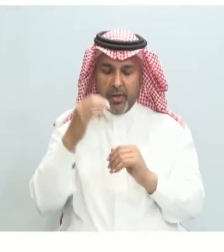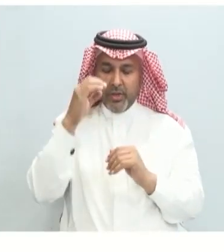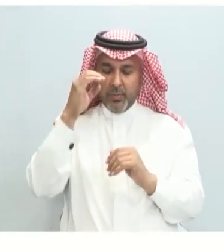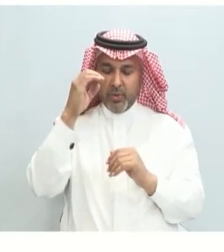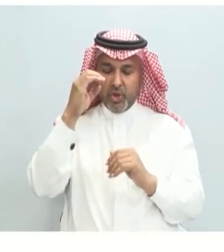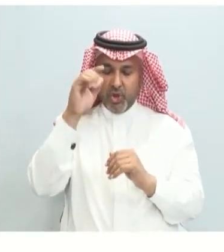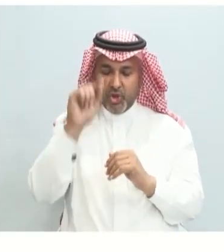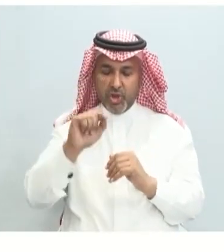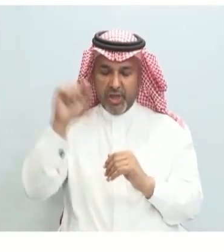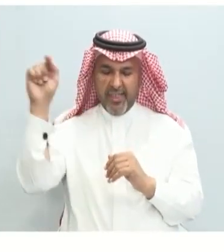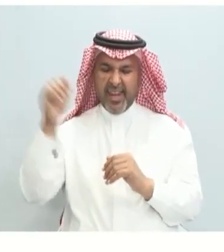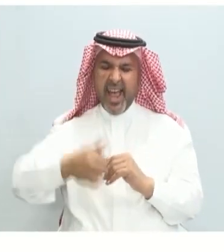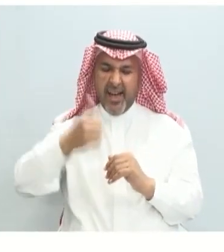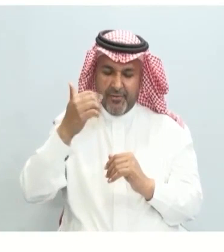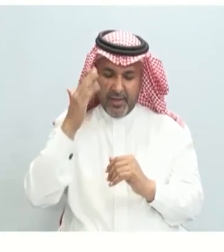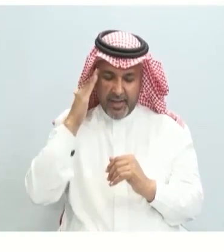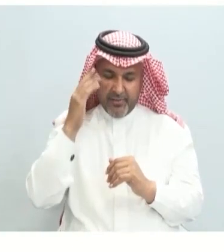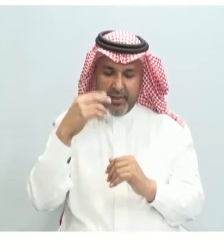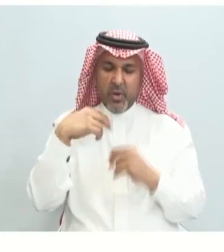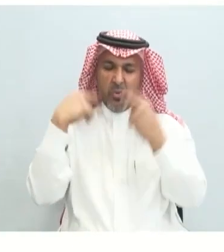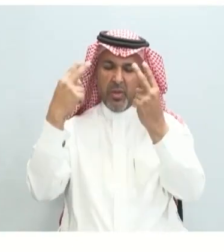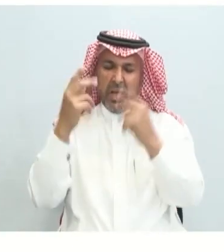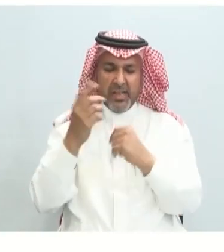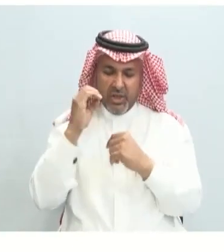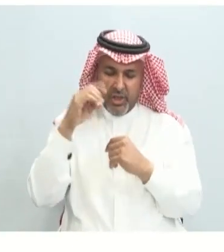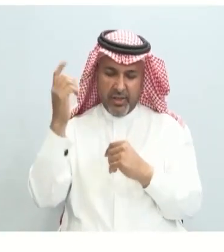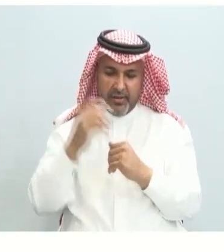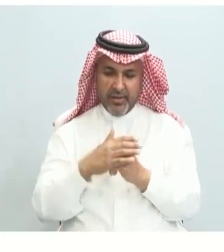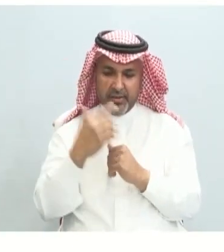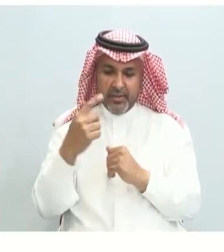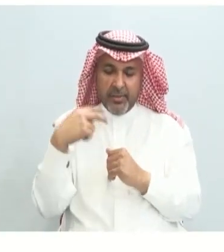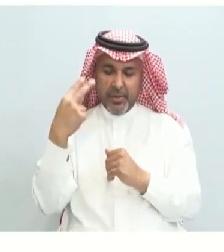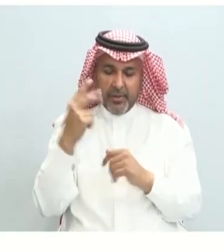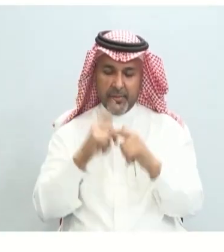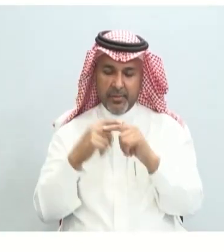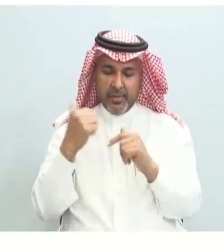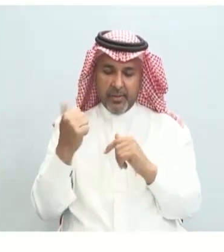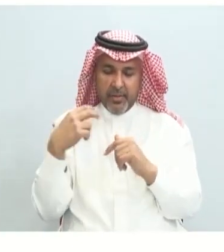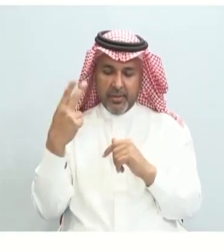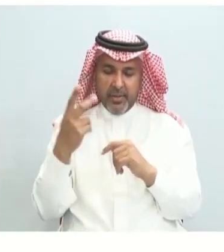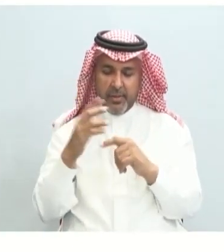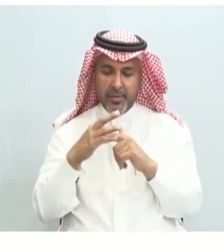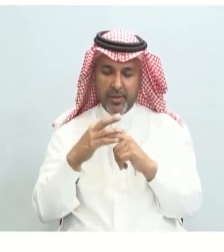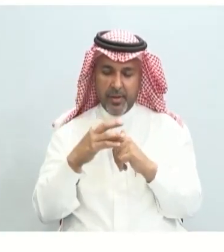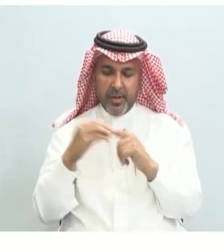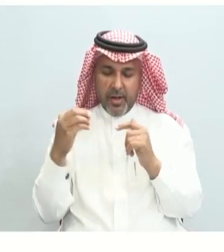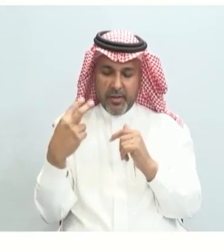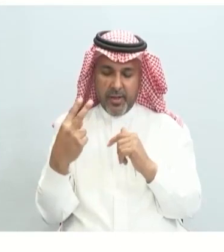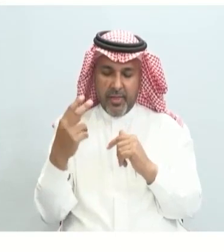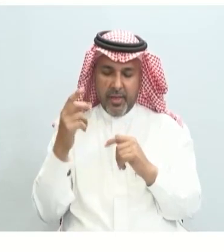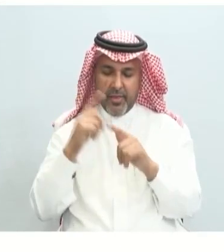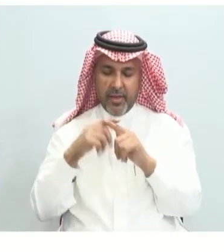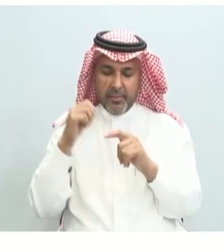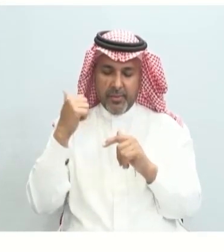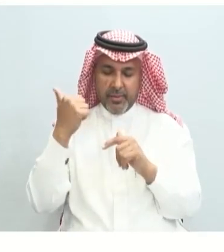على طول باخذ الجذر 7 تربيع ئ 6 تربيع ناقص 2 في 6 في